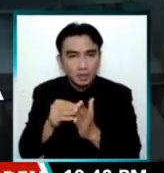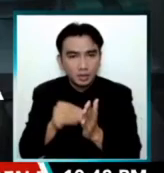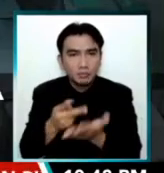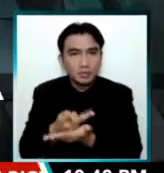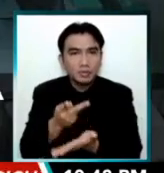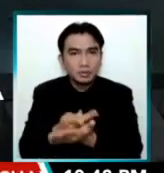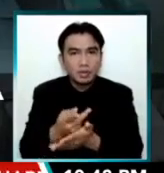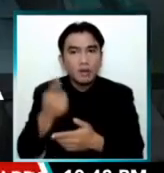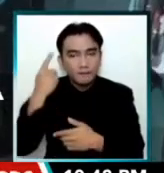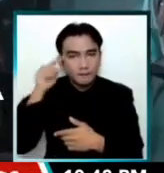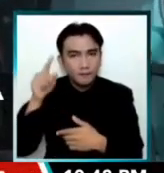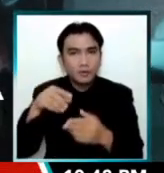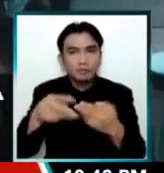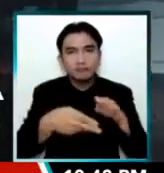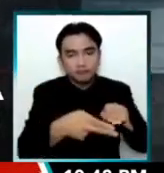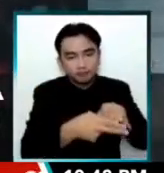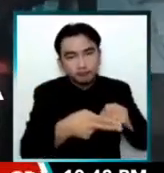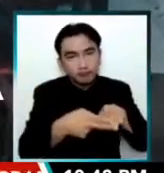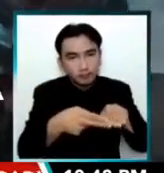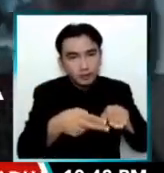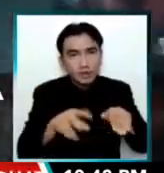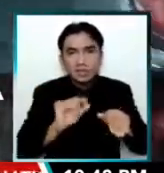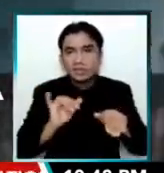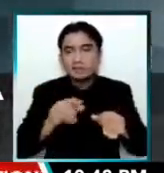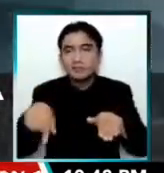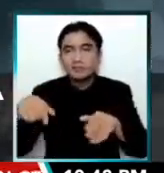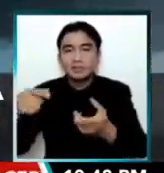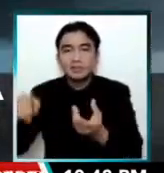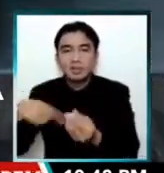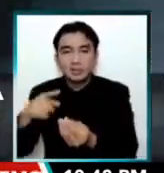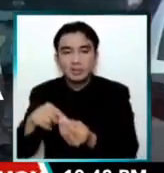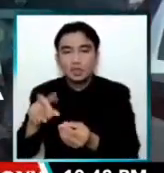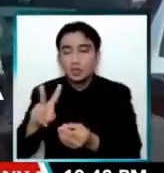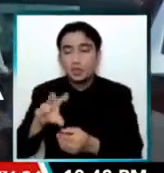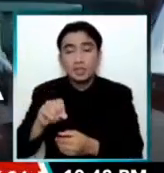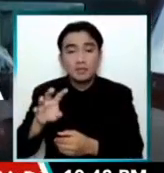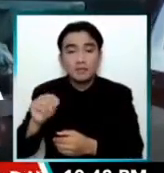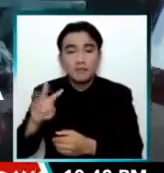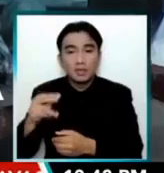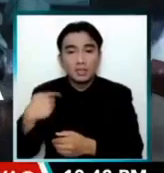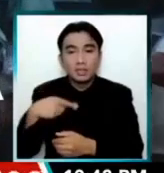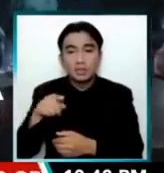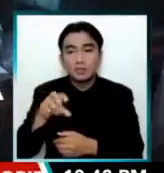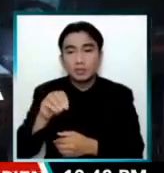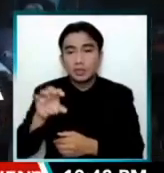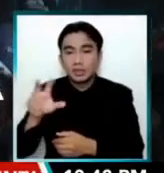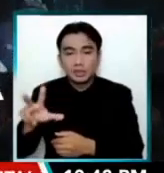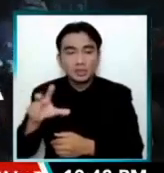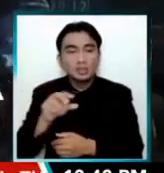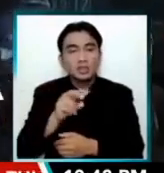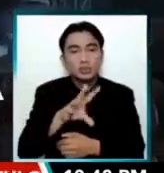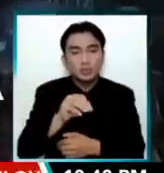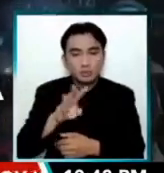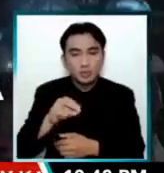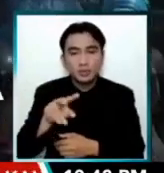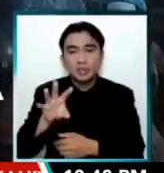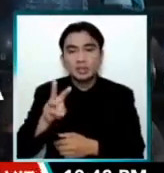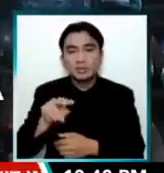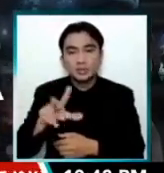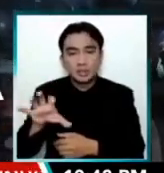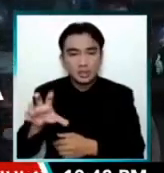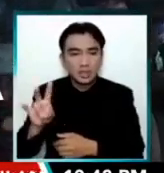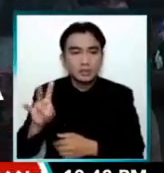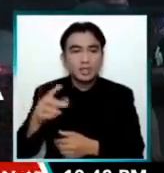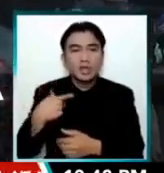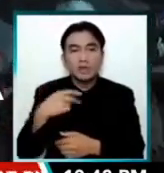plaka ng mga motorsiklo para sa taon 2014 hanggang 2017. May kasama na rin naman na budget para sa taon 2023 na